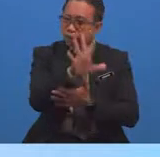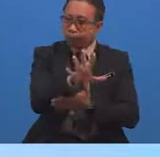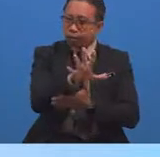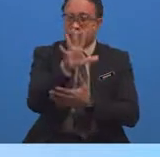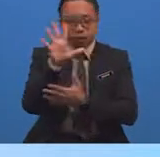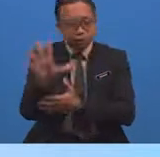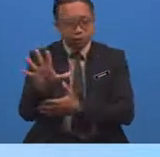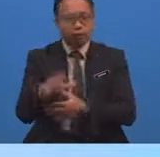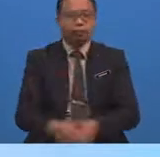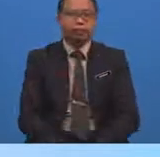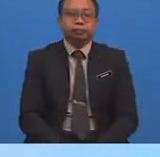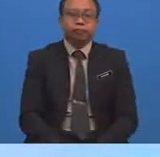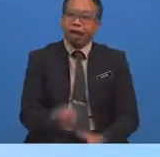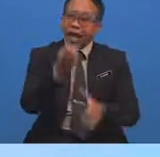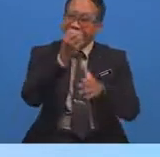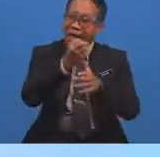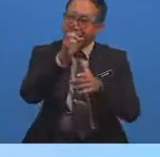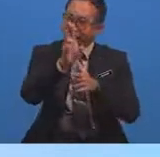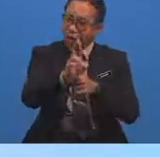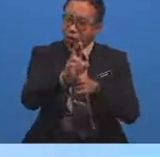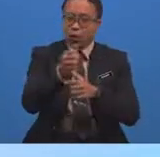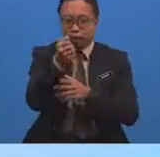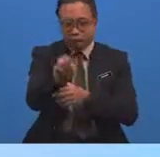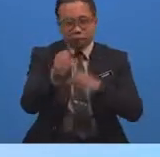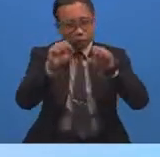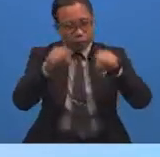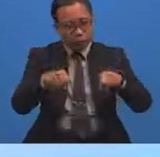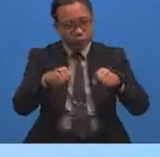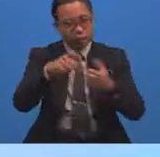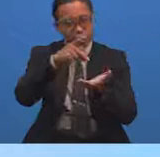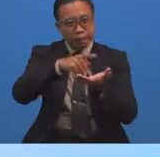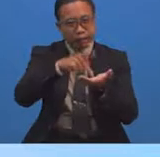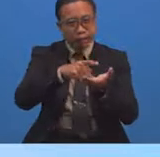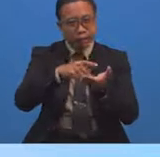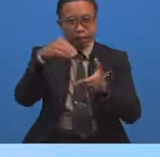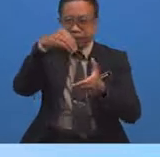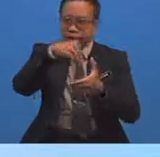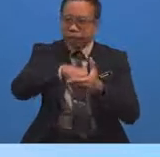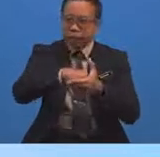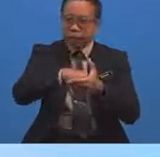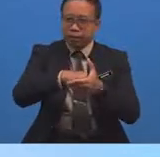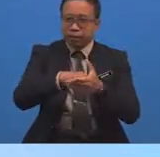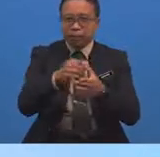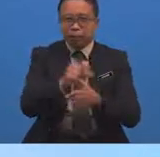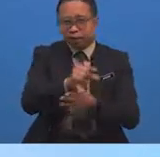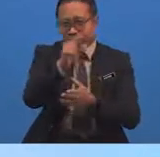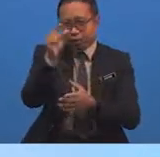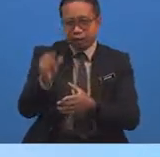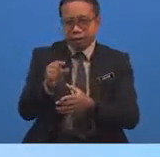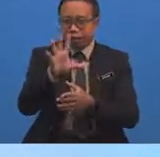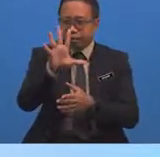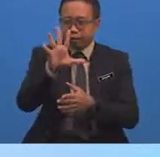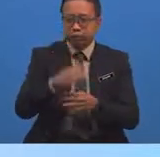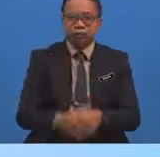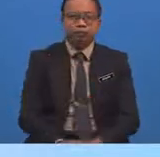55 atau kamu boleh membilang dalam keadaan 5